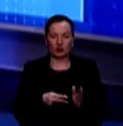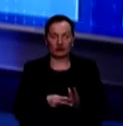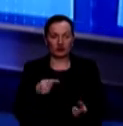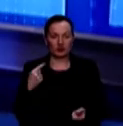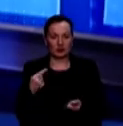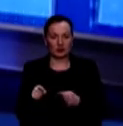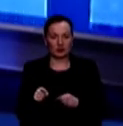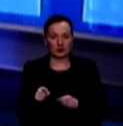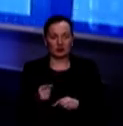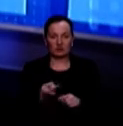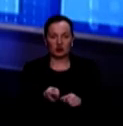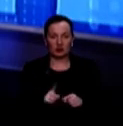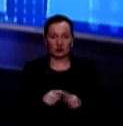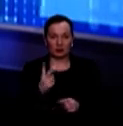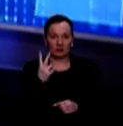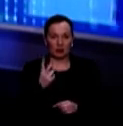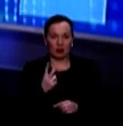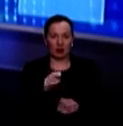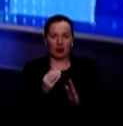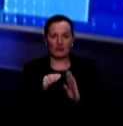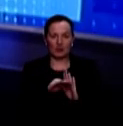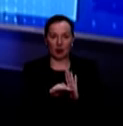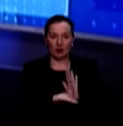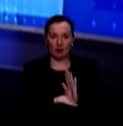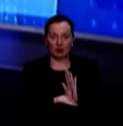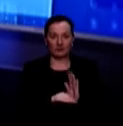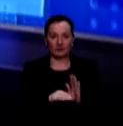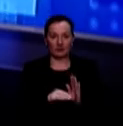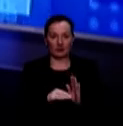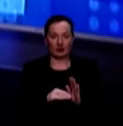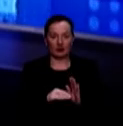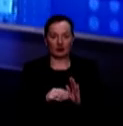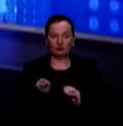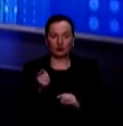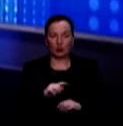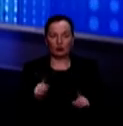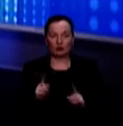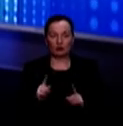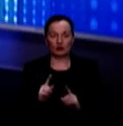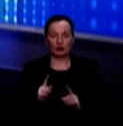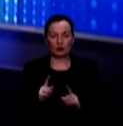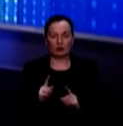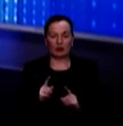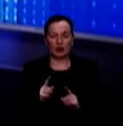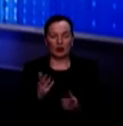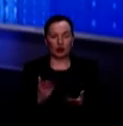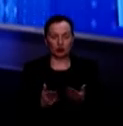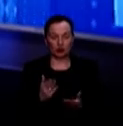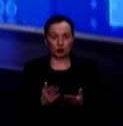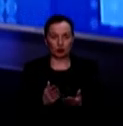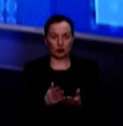різниця між цими двома програмами – полягає в першу чергу в тому, що якщо стратегія розвитку